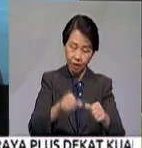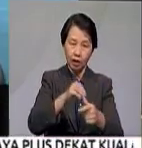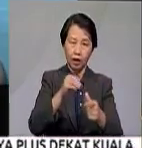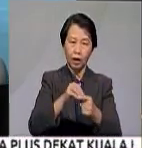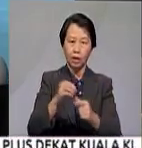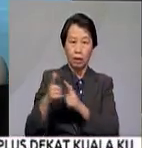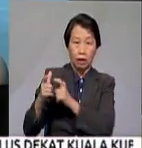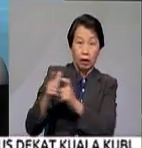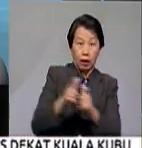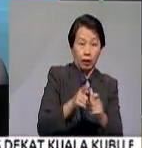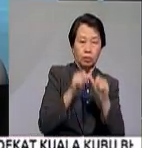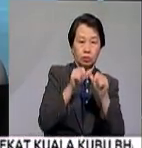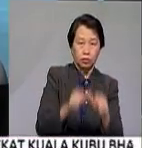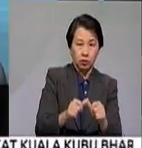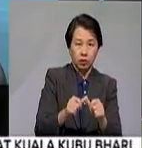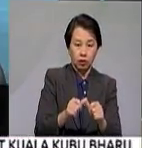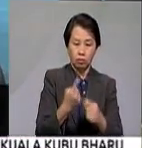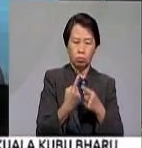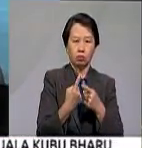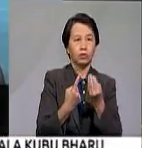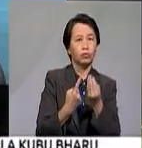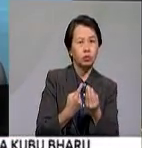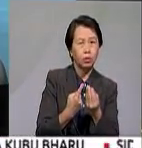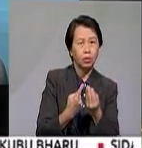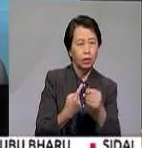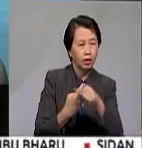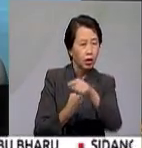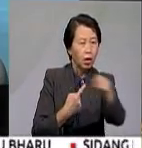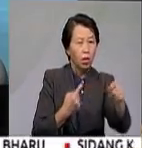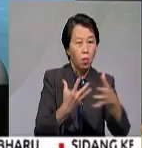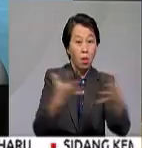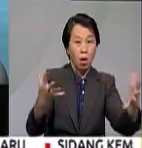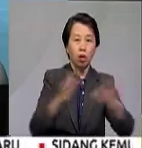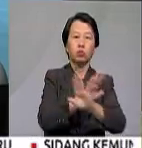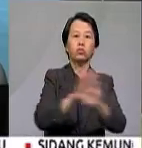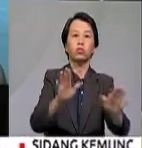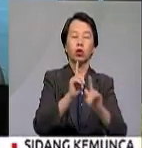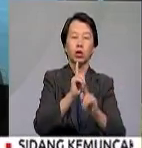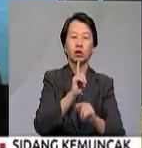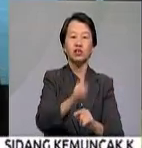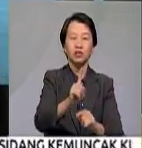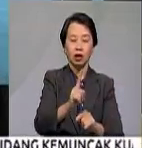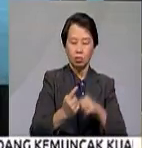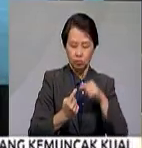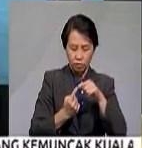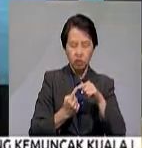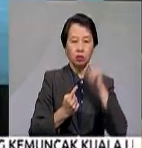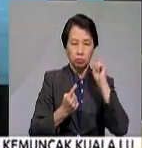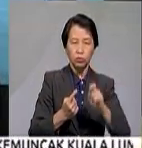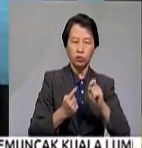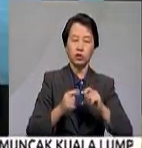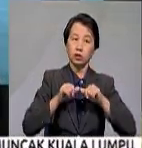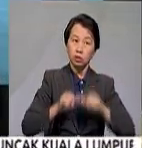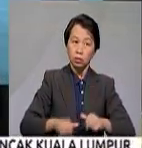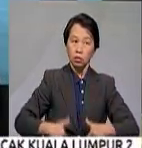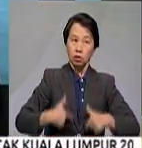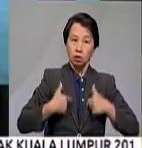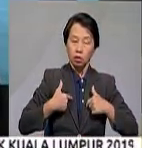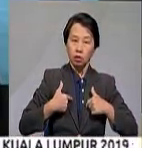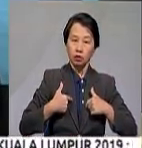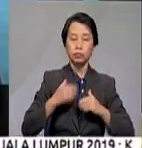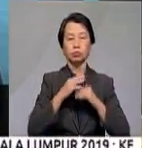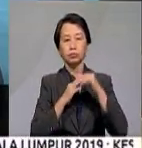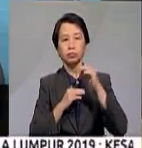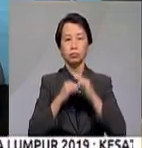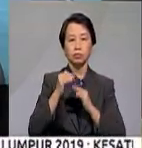refugee, dia harus mampu untuk berasa selesa dengan apa yang dipanggil multiple